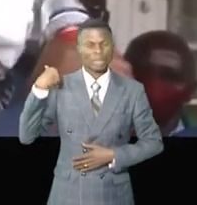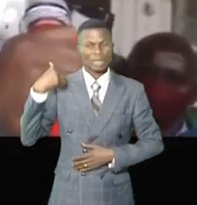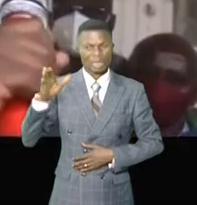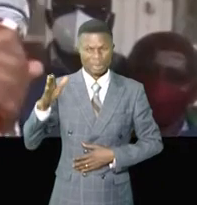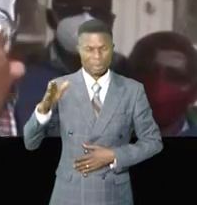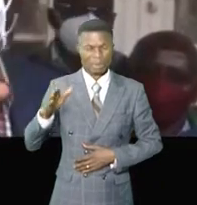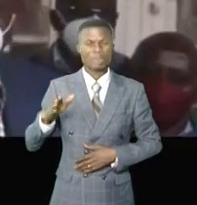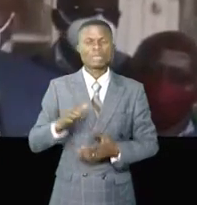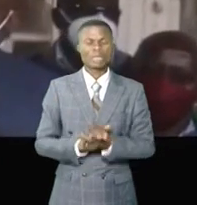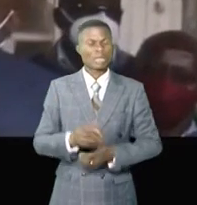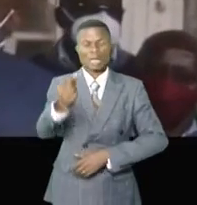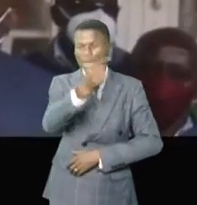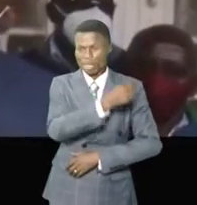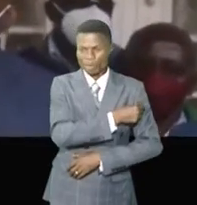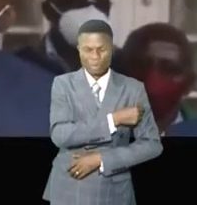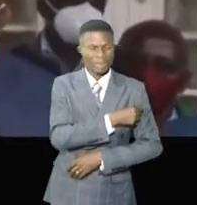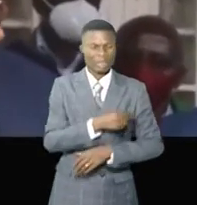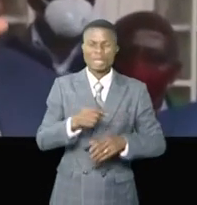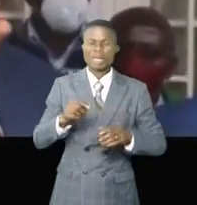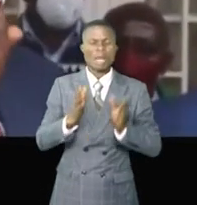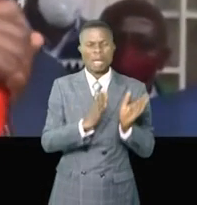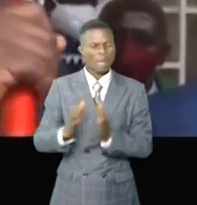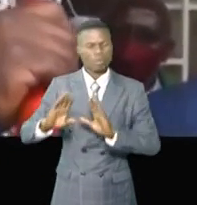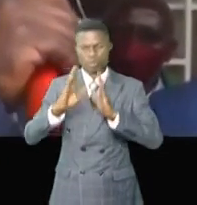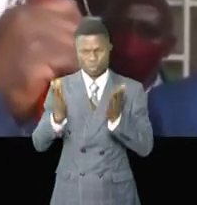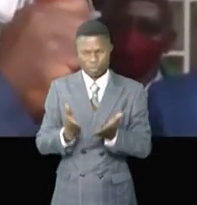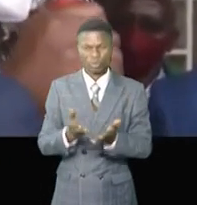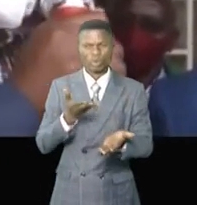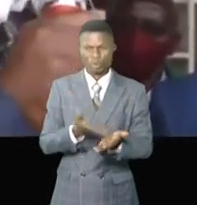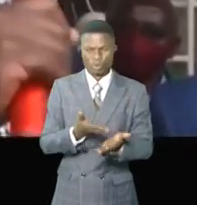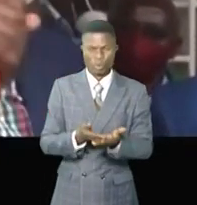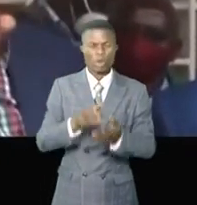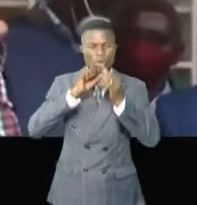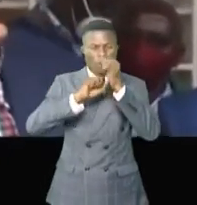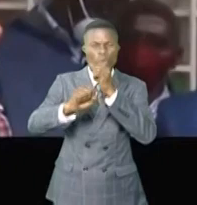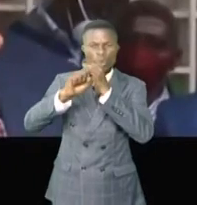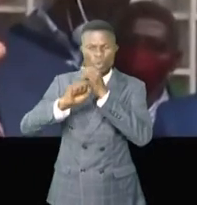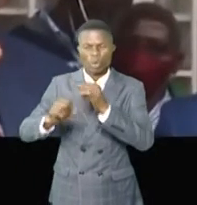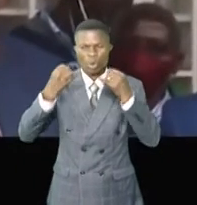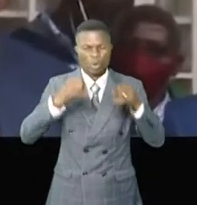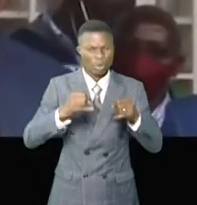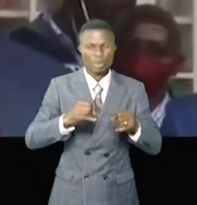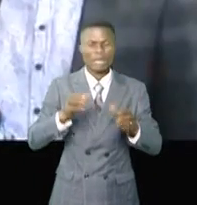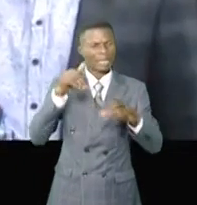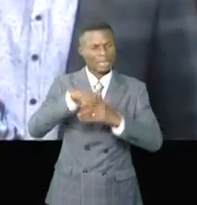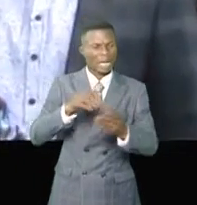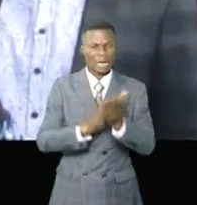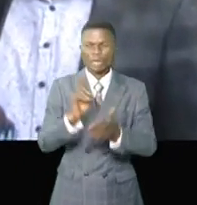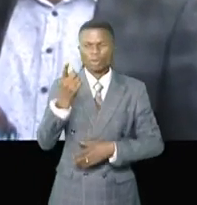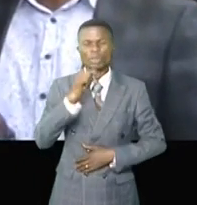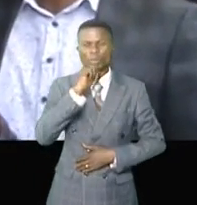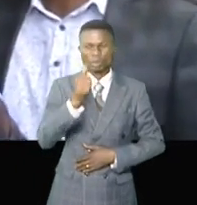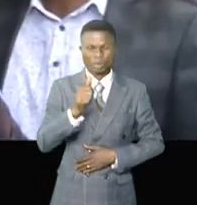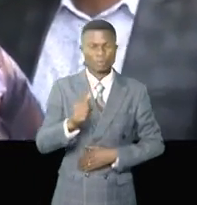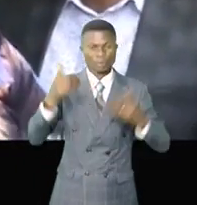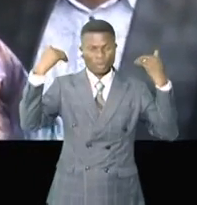Le moment viendra pour vacciner les enfants. L'État prendra toutes les dispositions nécessaires quant à la sensibilisation. Ça ne sera pas seulement à l'école. La maire